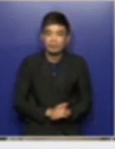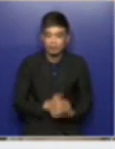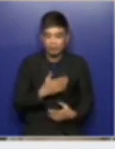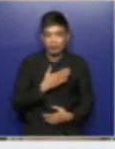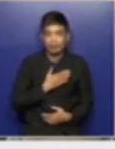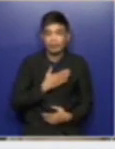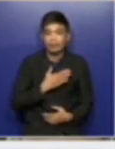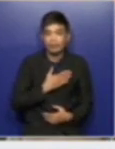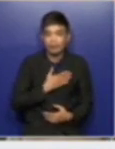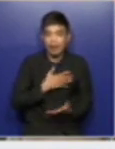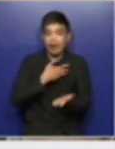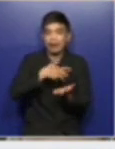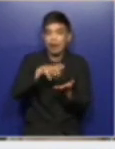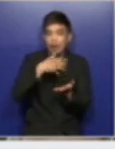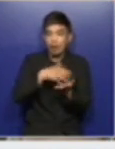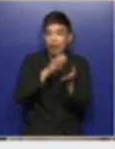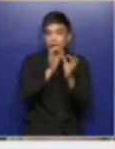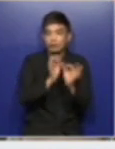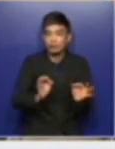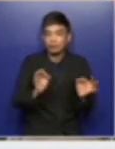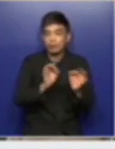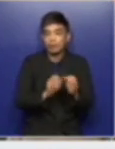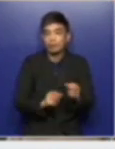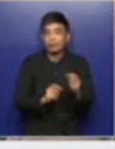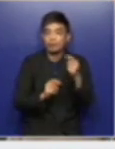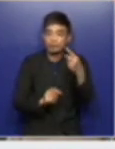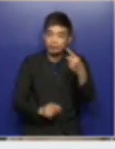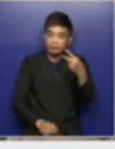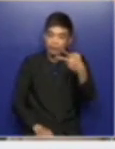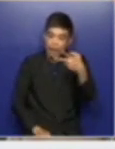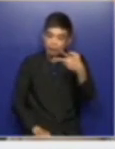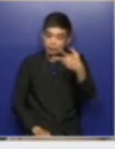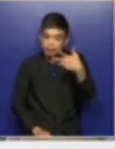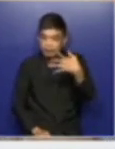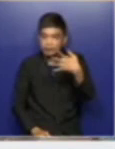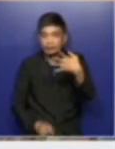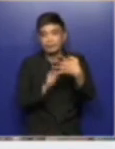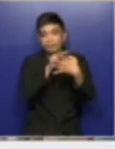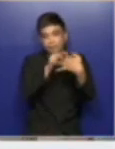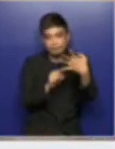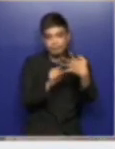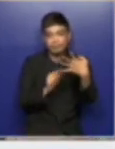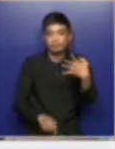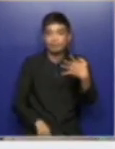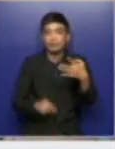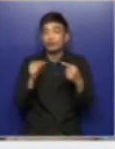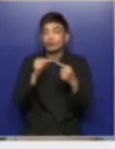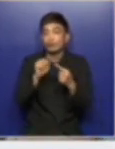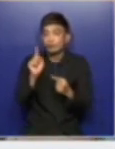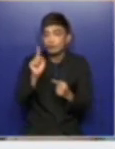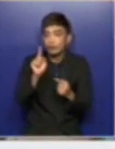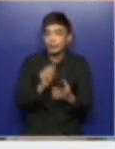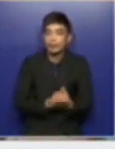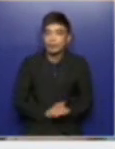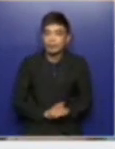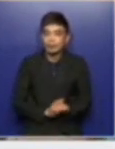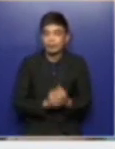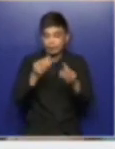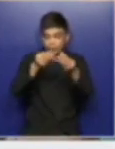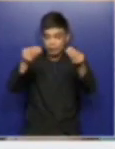อยู่ 3-4 ประเด็นนะครับโดยเฉพาะเรื่องของการนำรายงาน